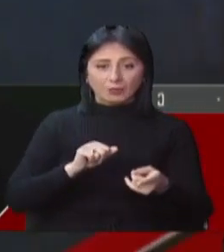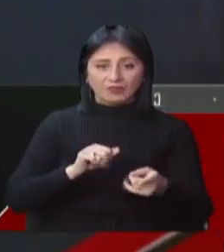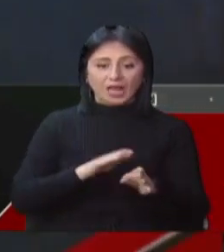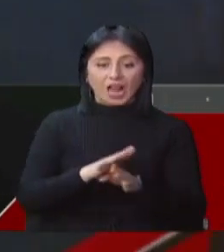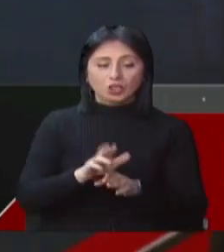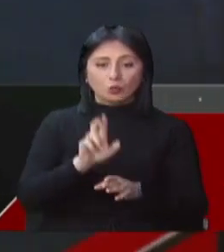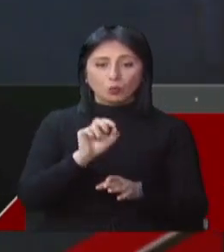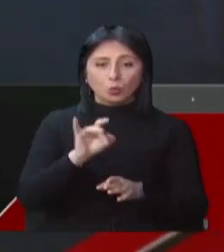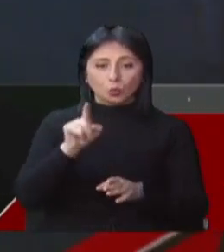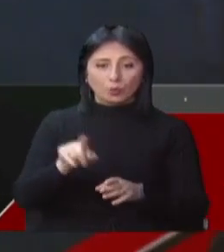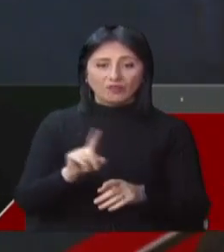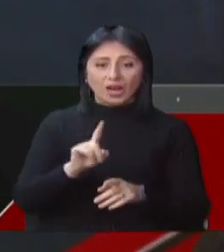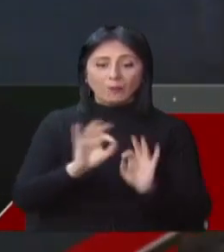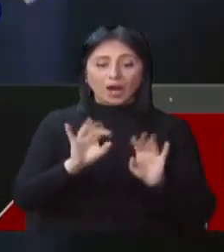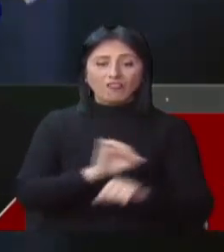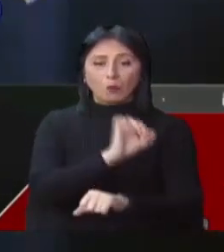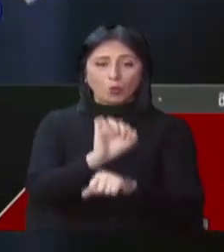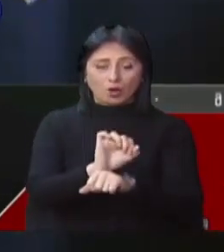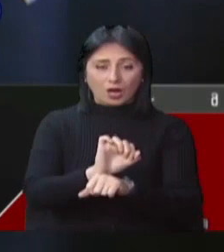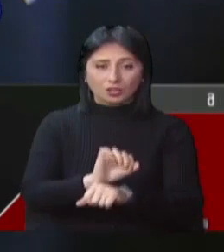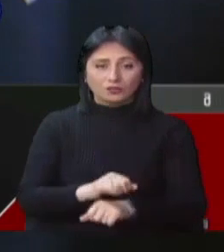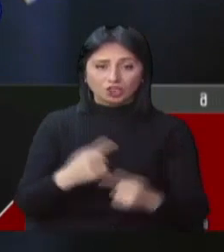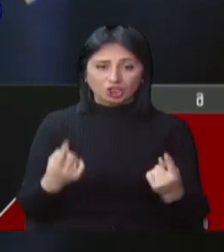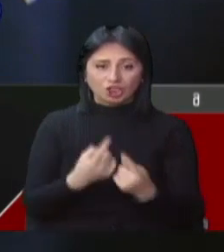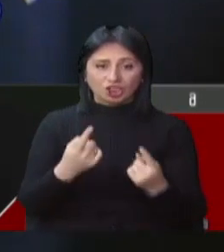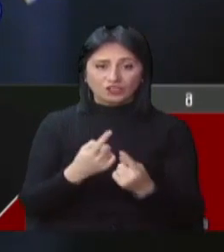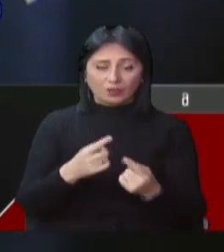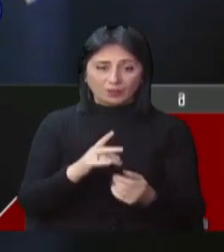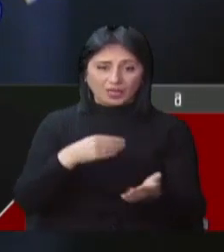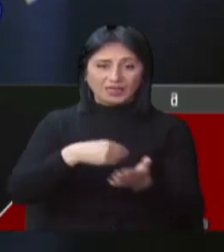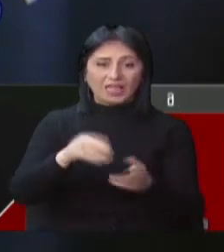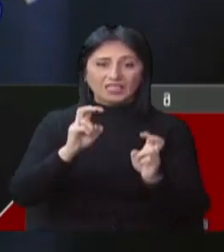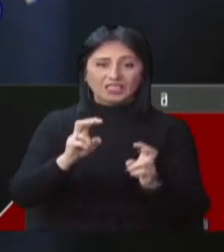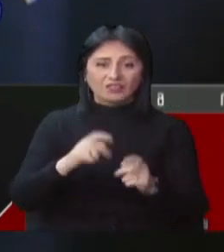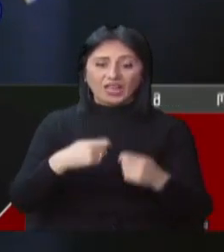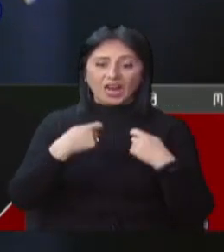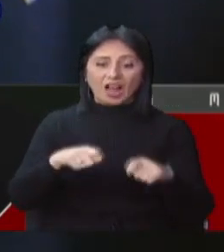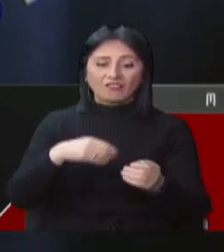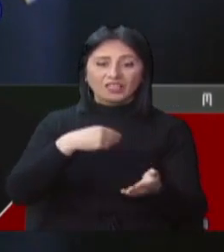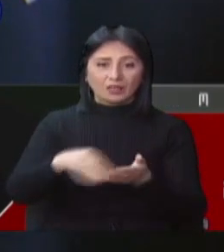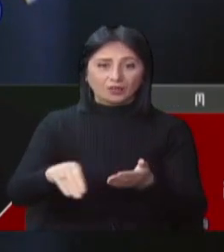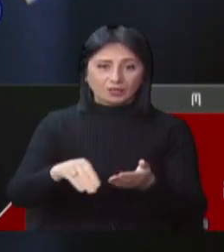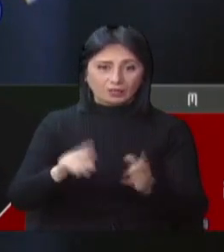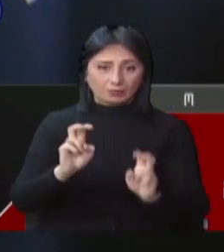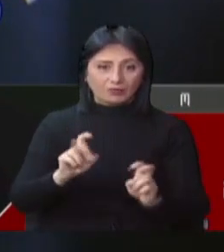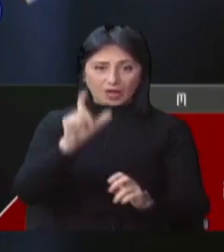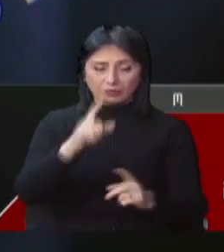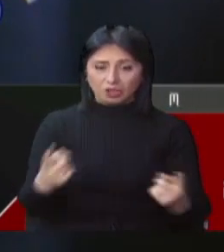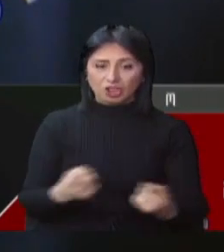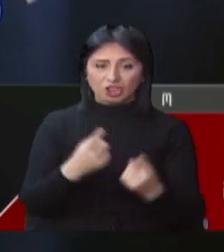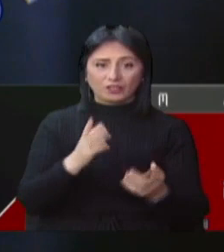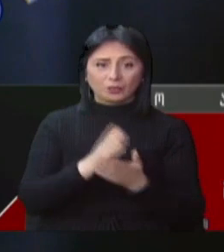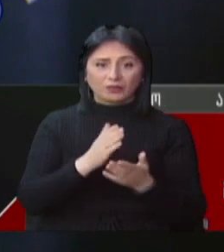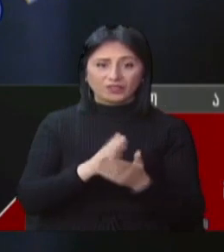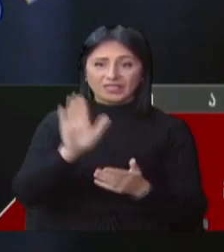აღსრულების ეროვნულ ბიუროს რომ გამოცხადდეს მორატორიუმი ეს არის ჩვეულებრივი ნასყიდობა და გავყიდე ვიყიდეს პრინციპით ადამიანები ჩვეულებრივ